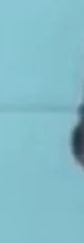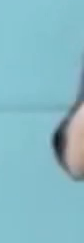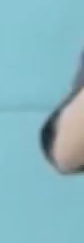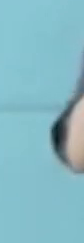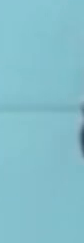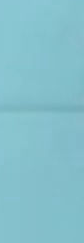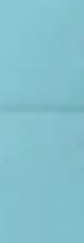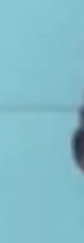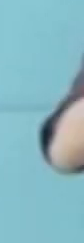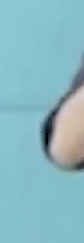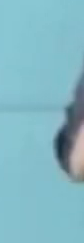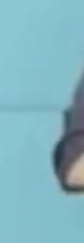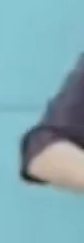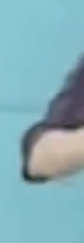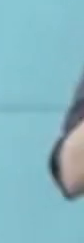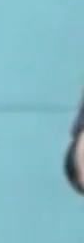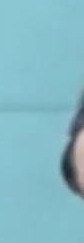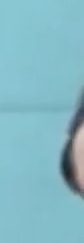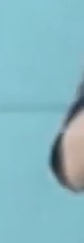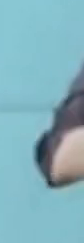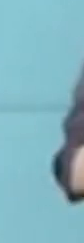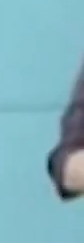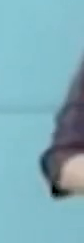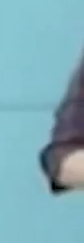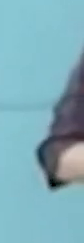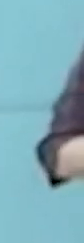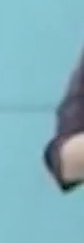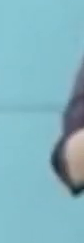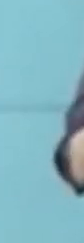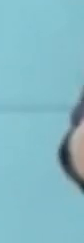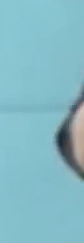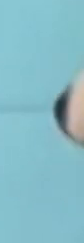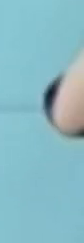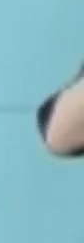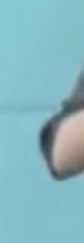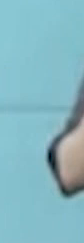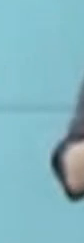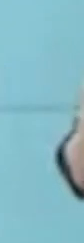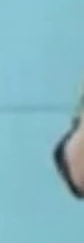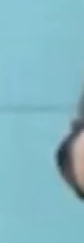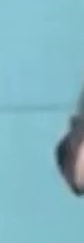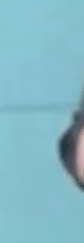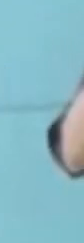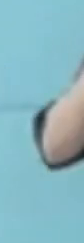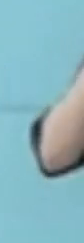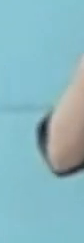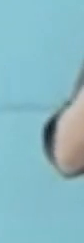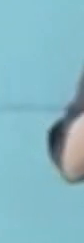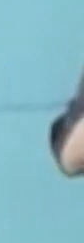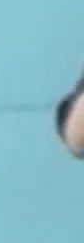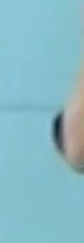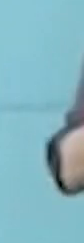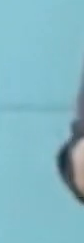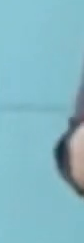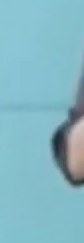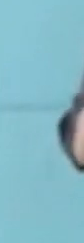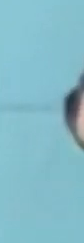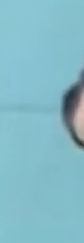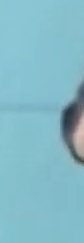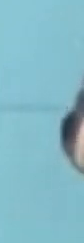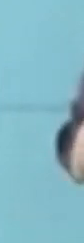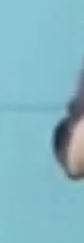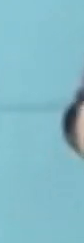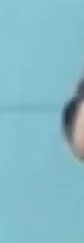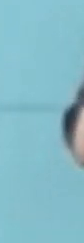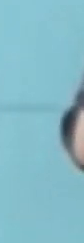作用也是2个礼拜以后的事了。更何况哦，打第一剂你知道哦，也没有保证100%，你